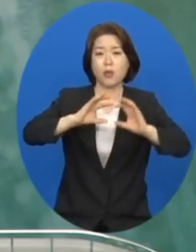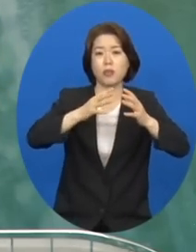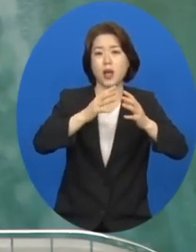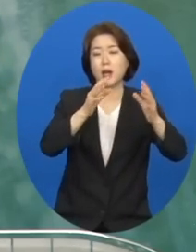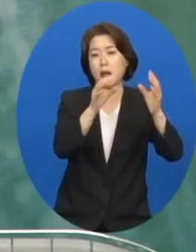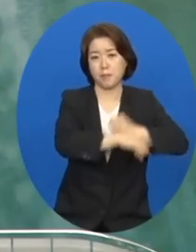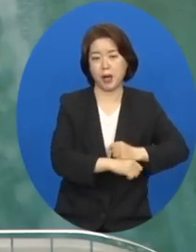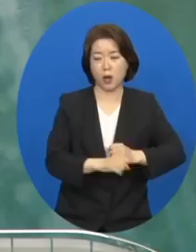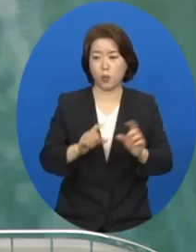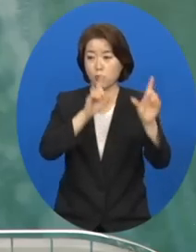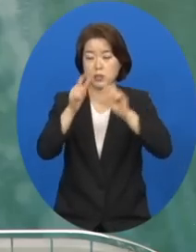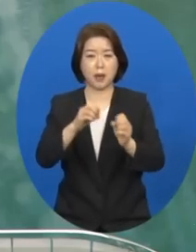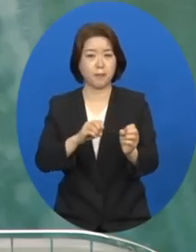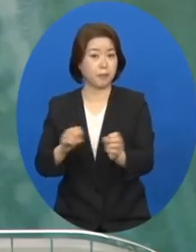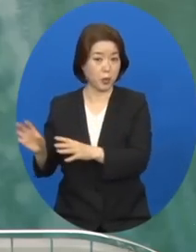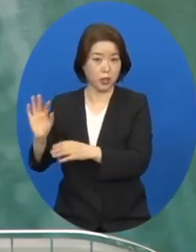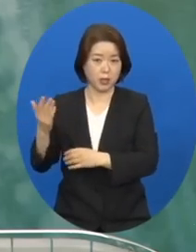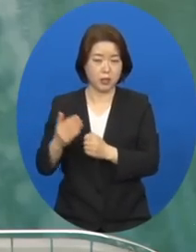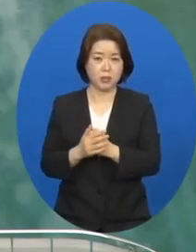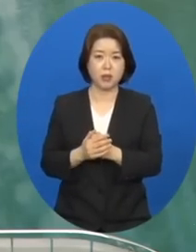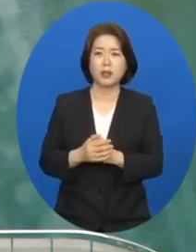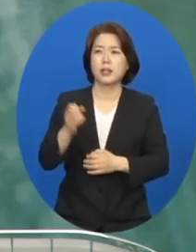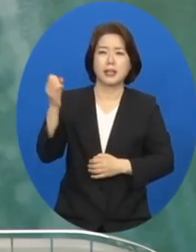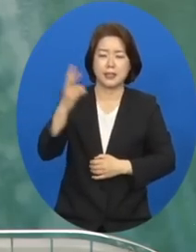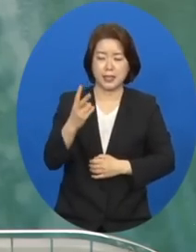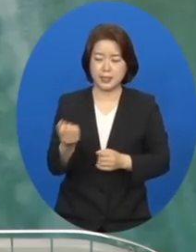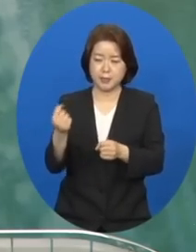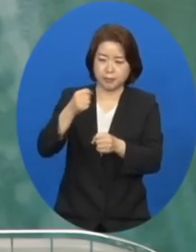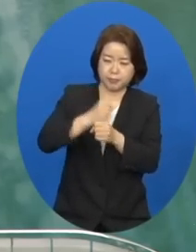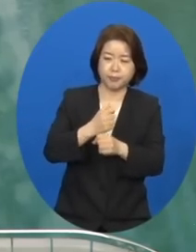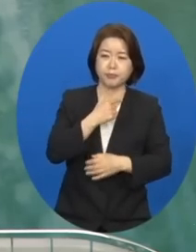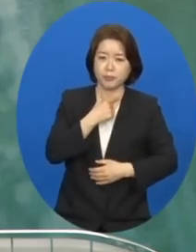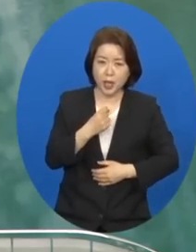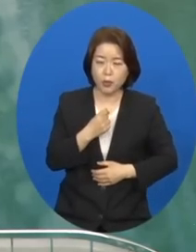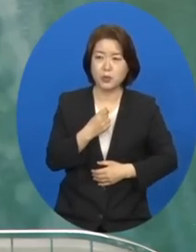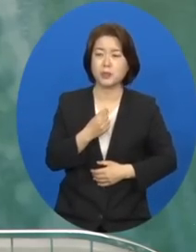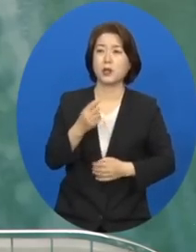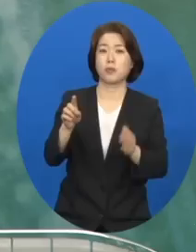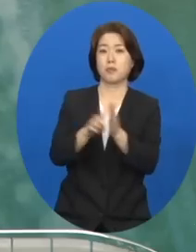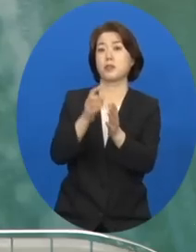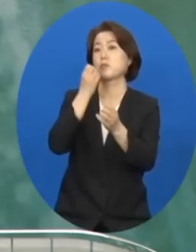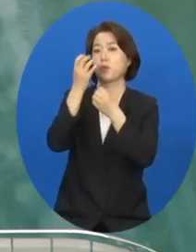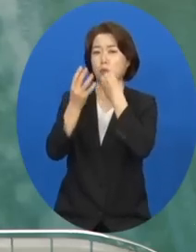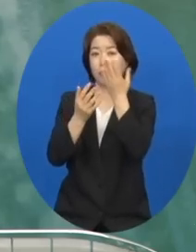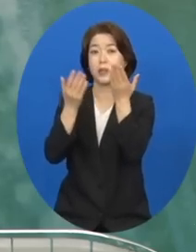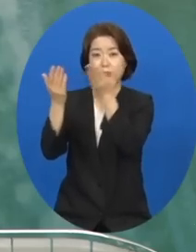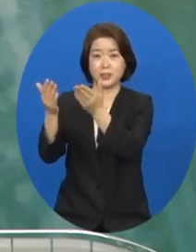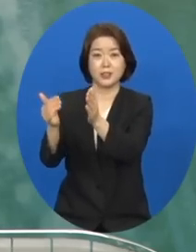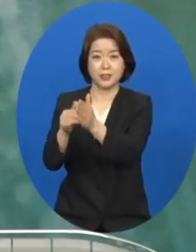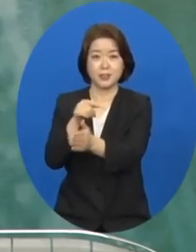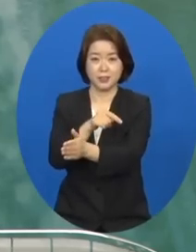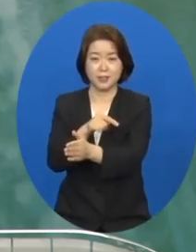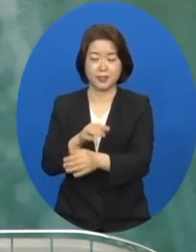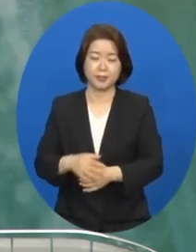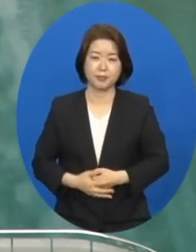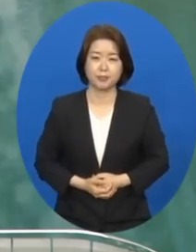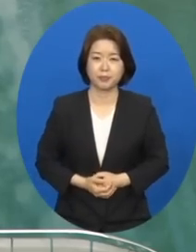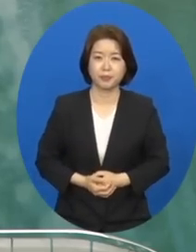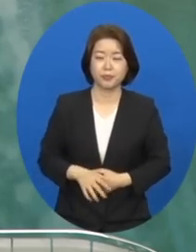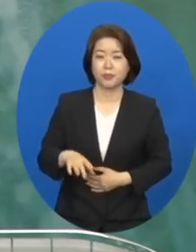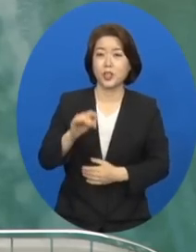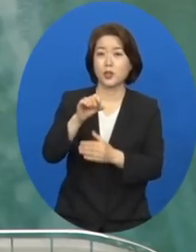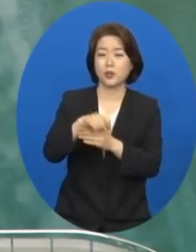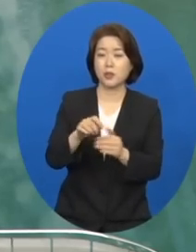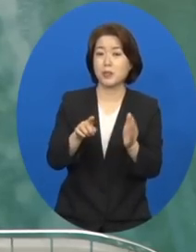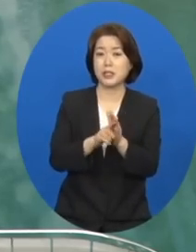것이죠 그러나 다시 회복하겠다는 그 믿음을 고백합니다 아 사실 이 첫열매 신앙과